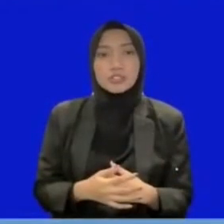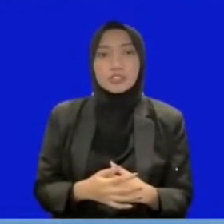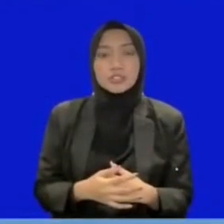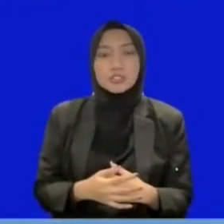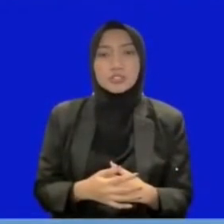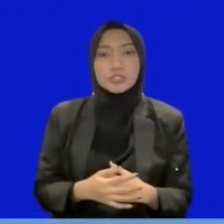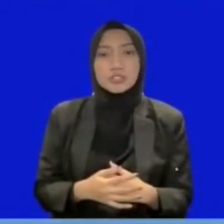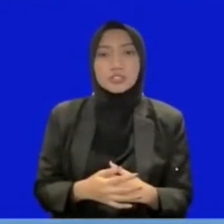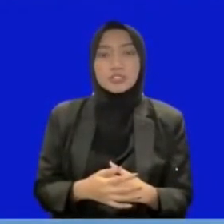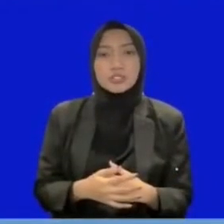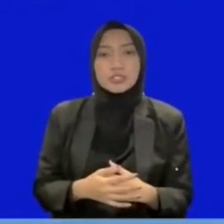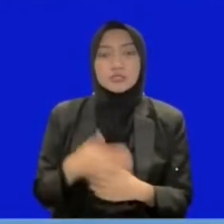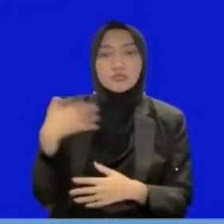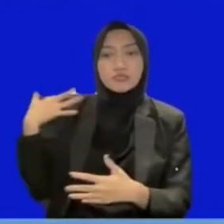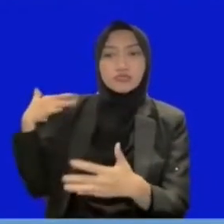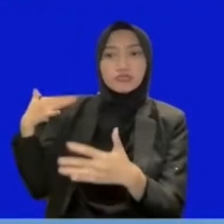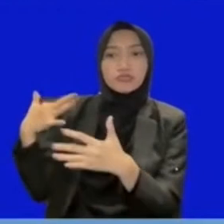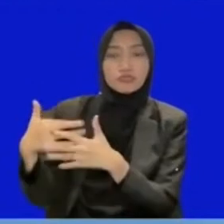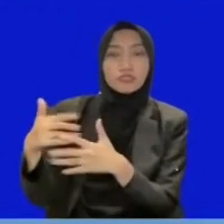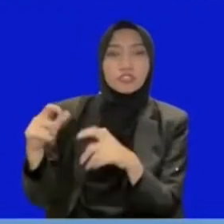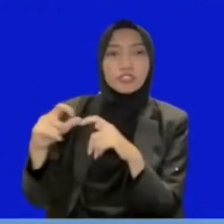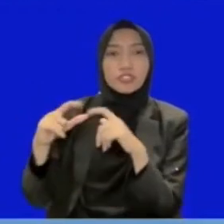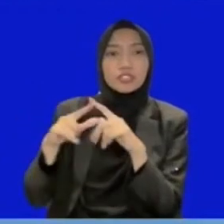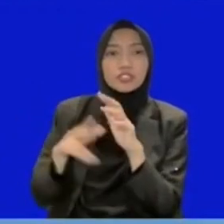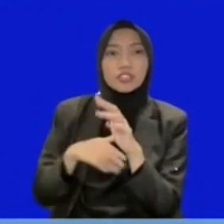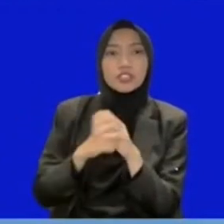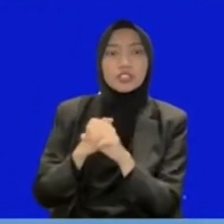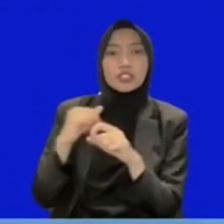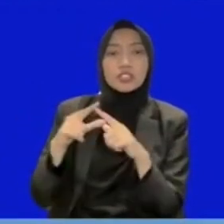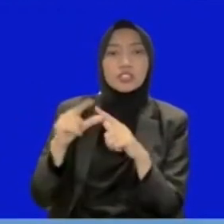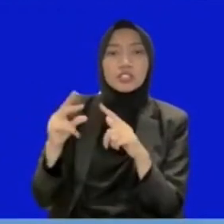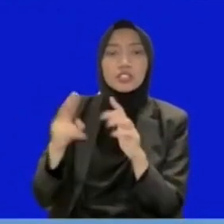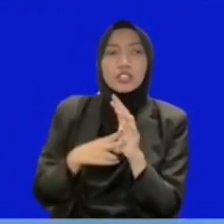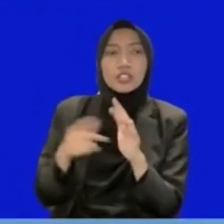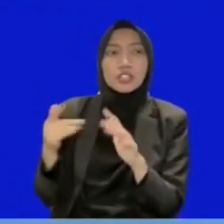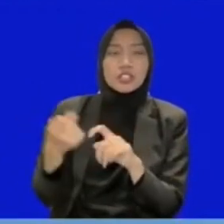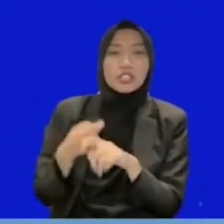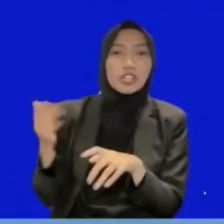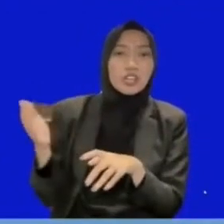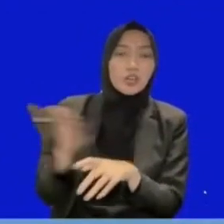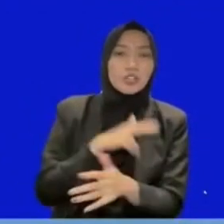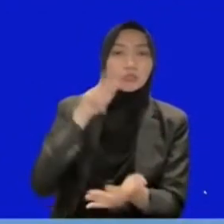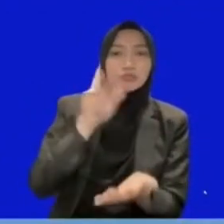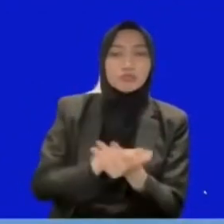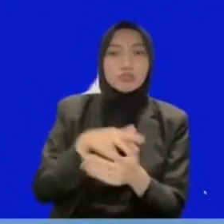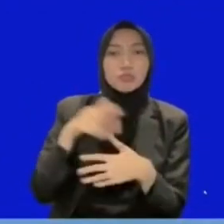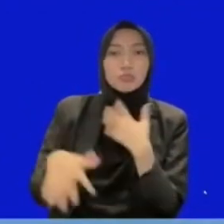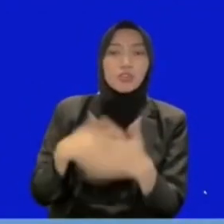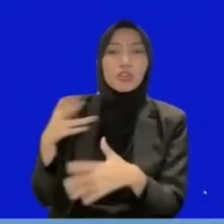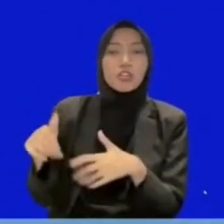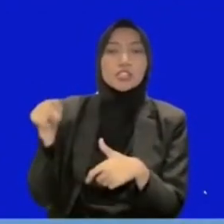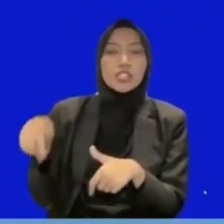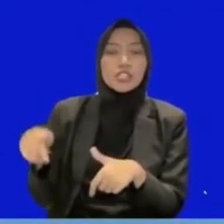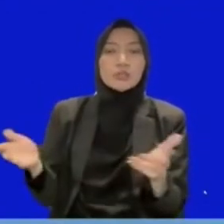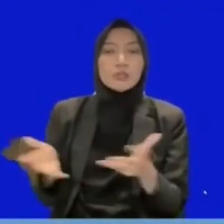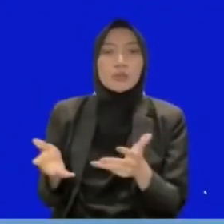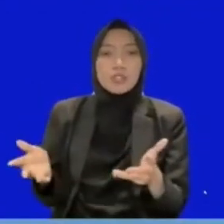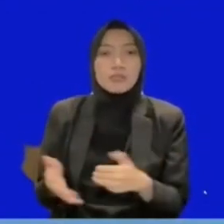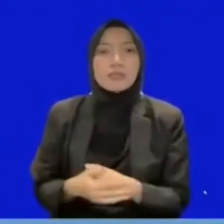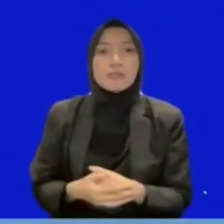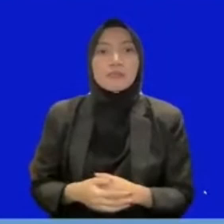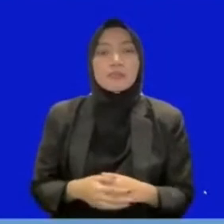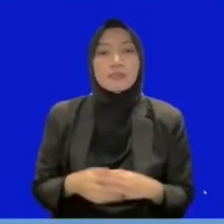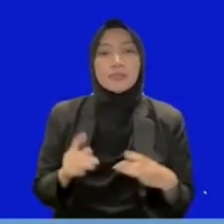itu perjalanannya Sangiran dari awal kemudian sampai ditetapkan dan pengelolaannya sampai sekarang. Kemudian